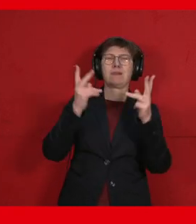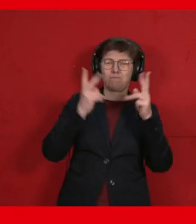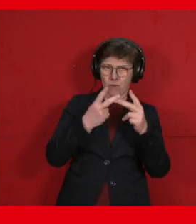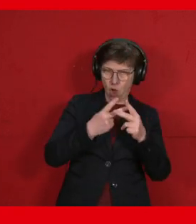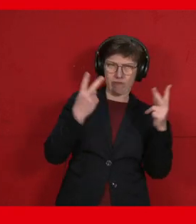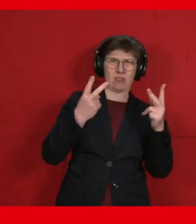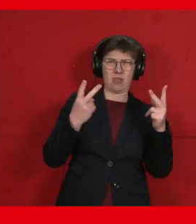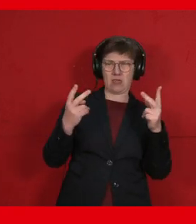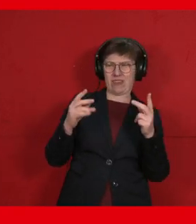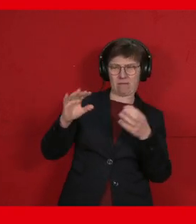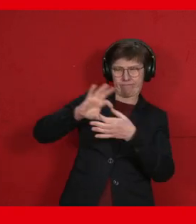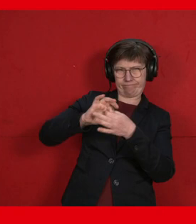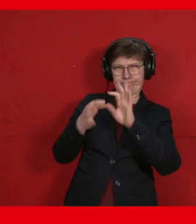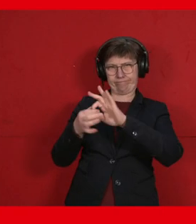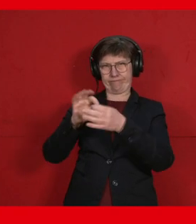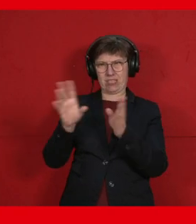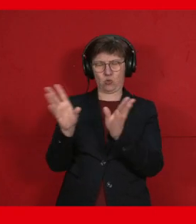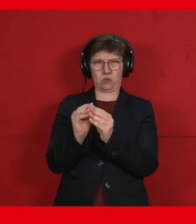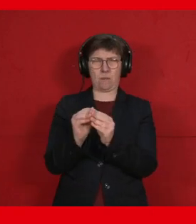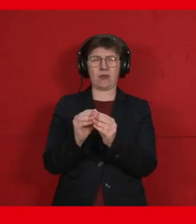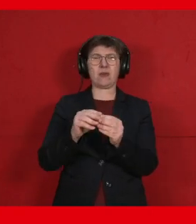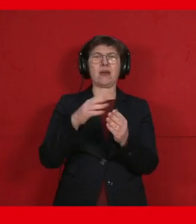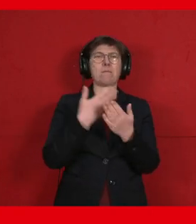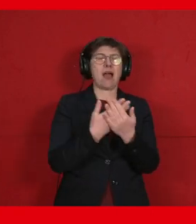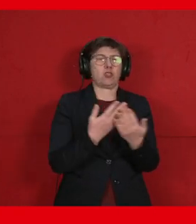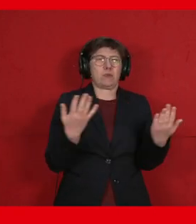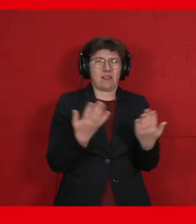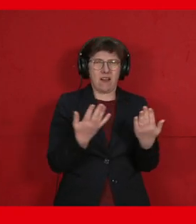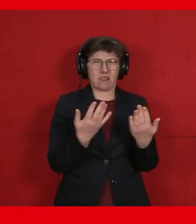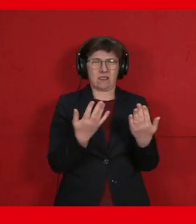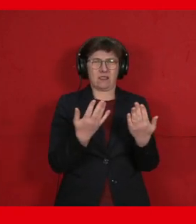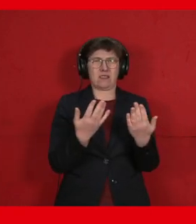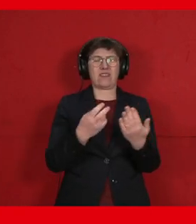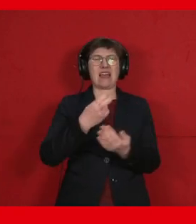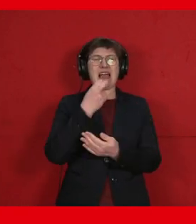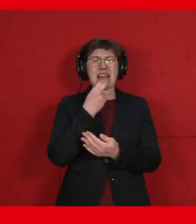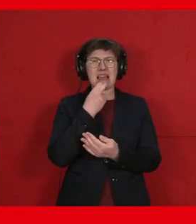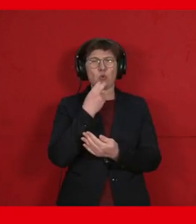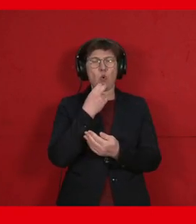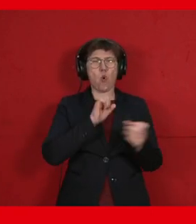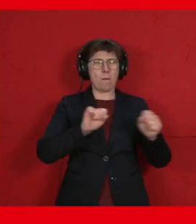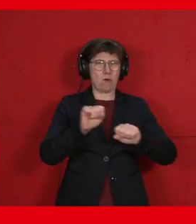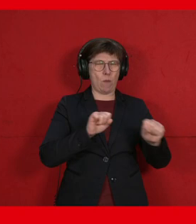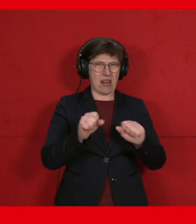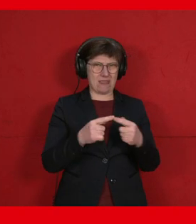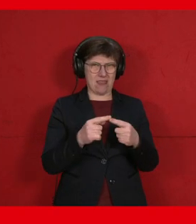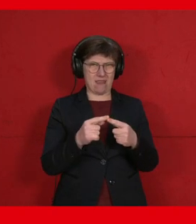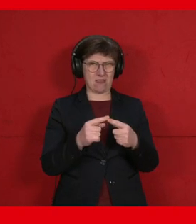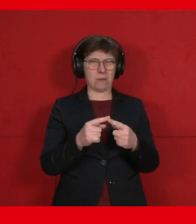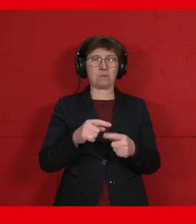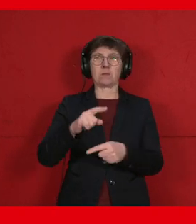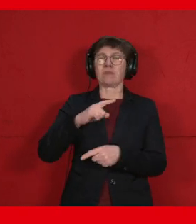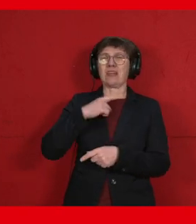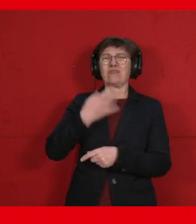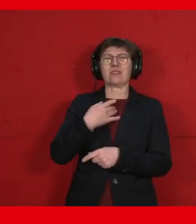werden, damit das zusammenpasst. Ich habe immer das Beispiel aus der Elektrifizierung der Mobilität so im Kopf. Ich